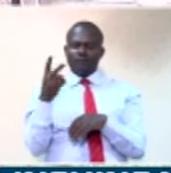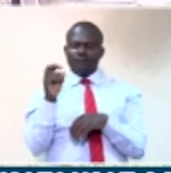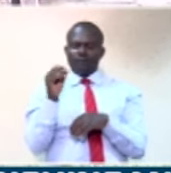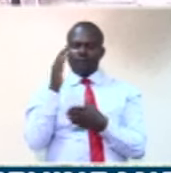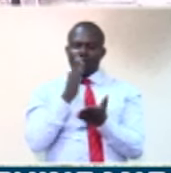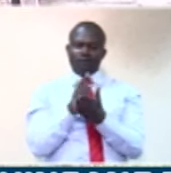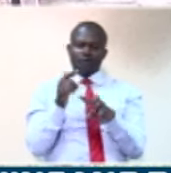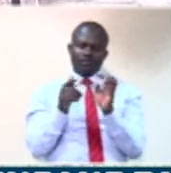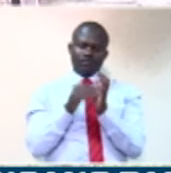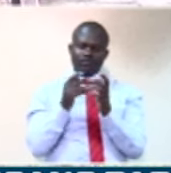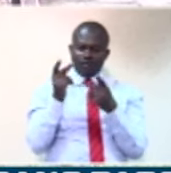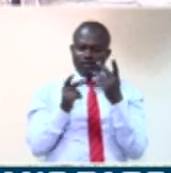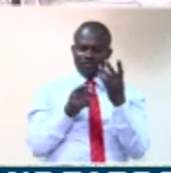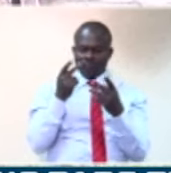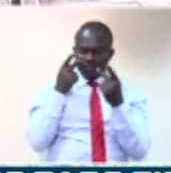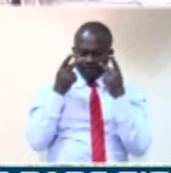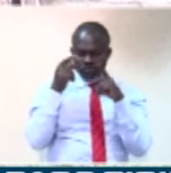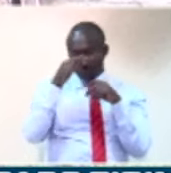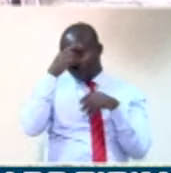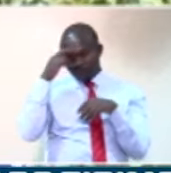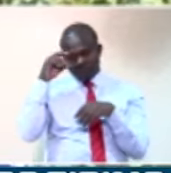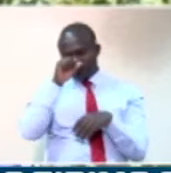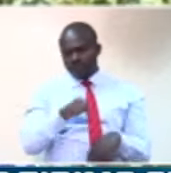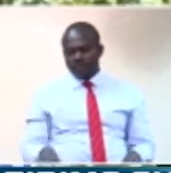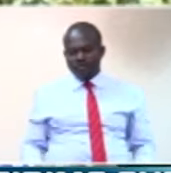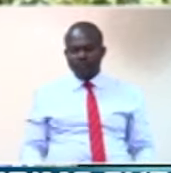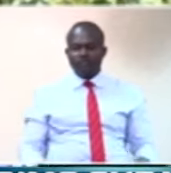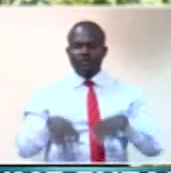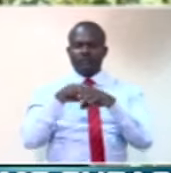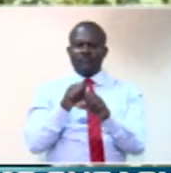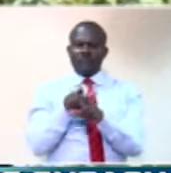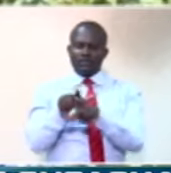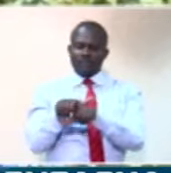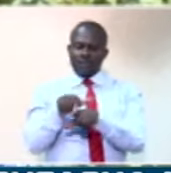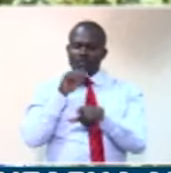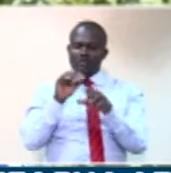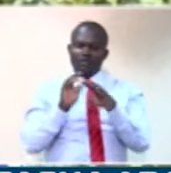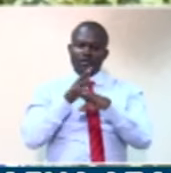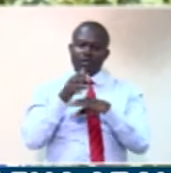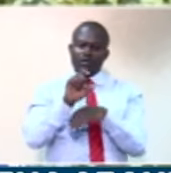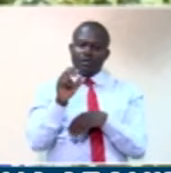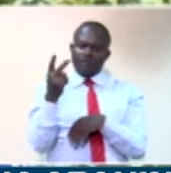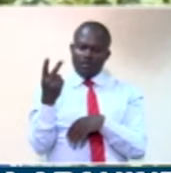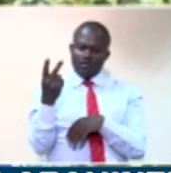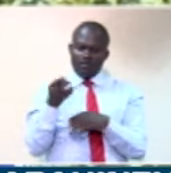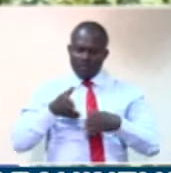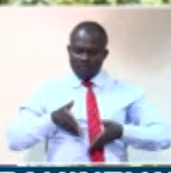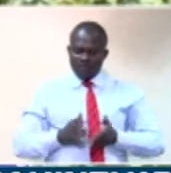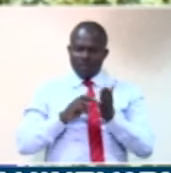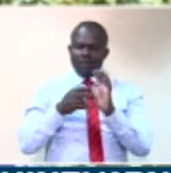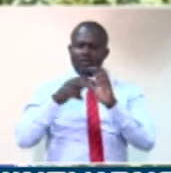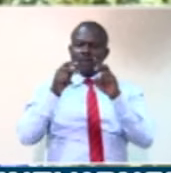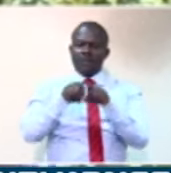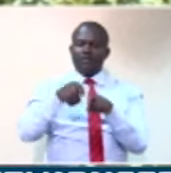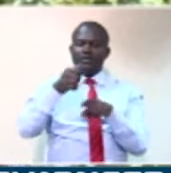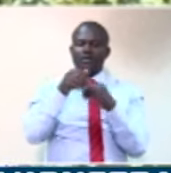yahagaze. Baragaruka no kubyo babona nk'impamvu y'iribura ry'isambaza. Bafata urusambaza rutari rwarenze ibyumweru bibiri ruvutse. Ni ukuvanga